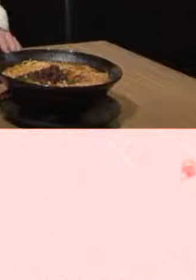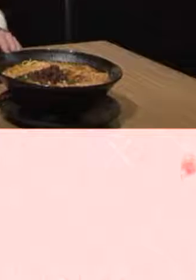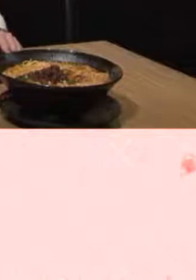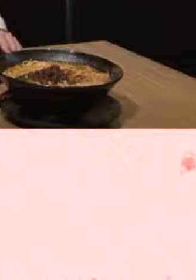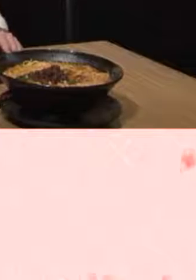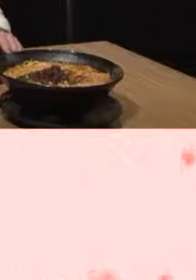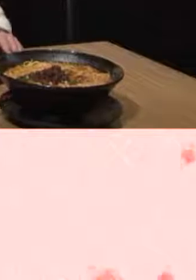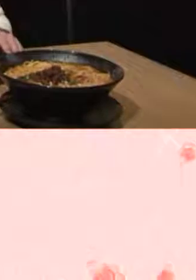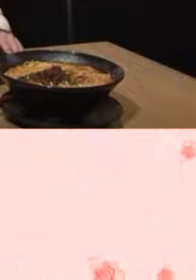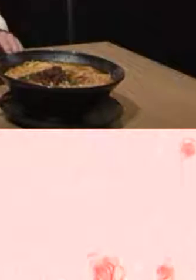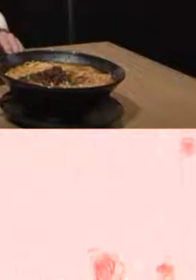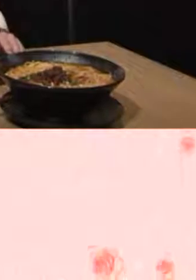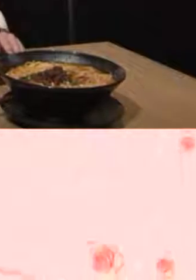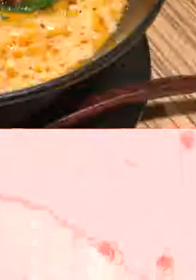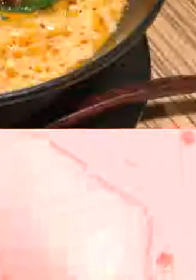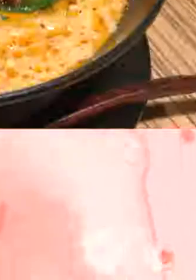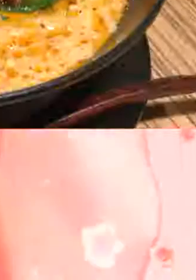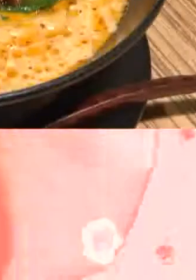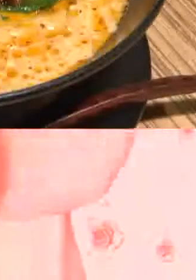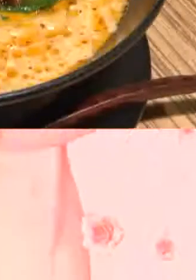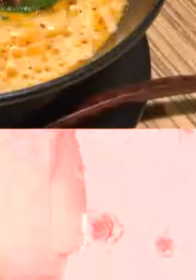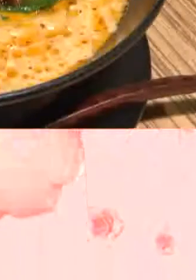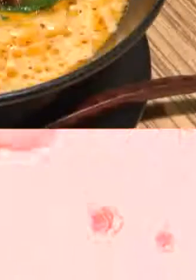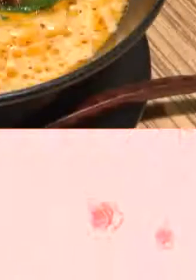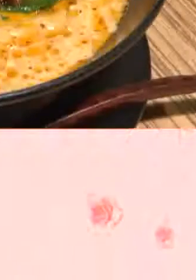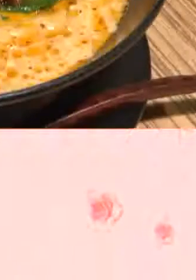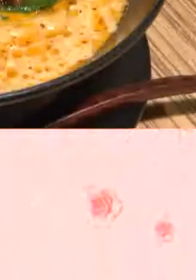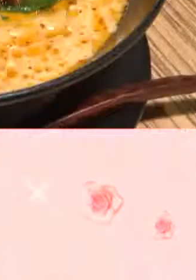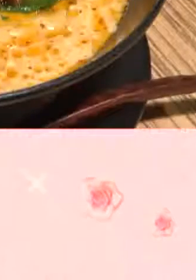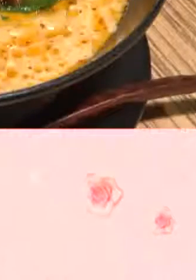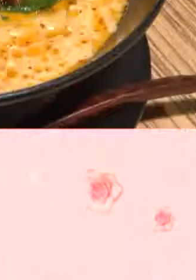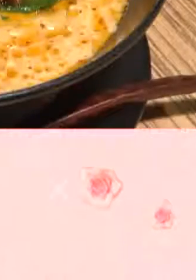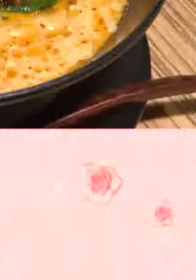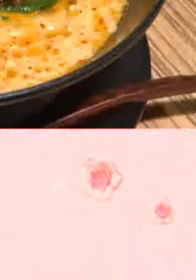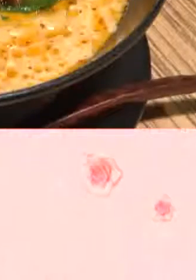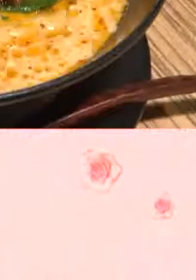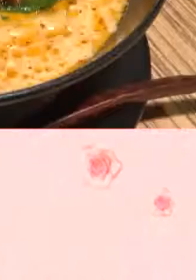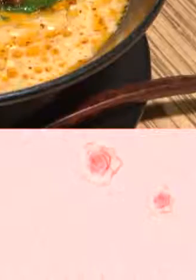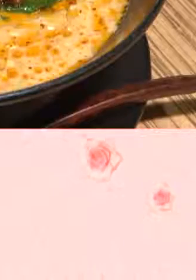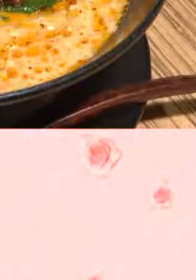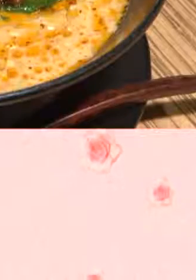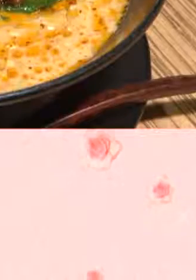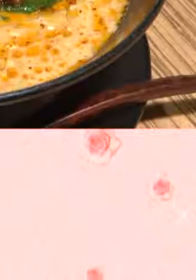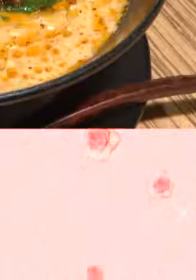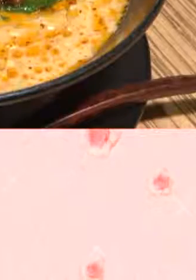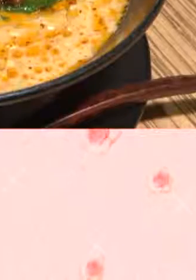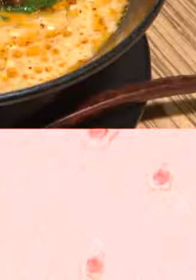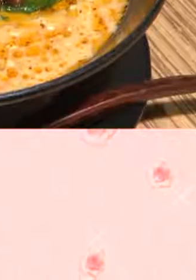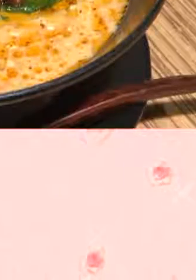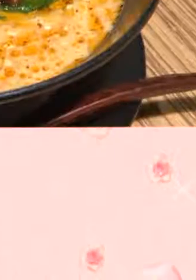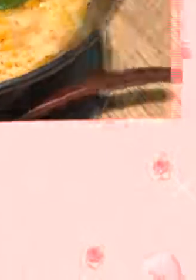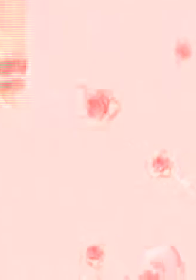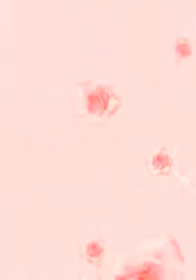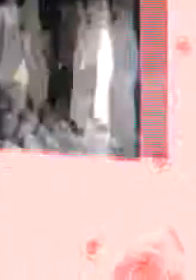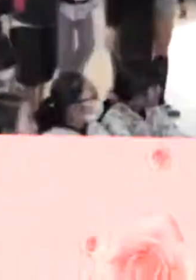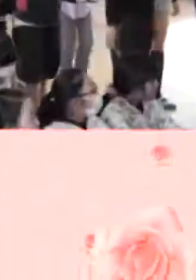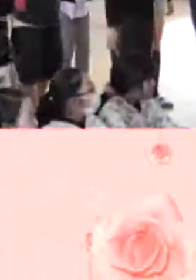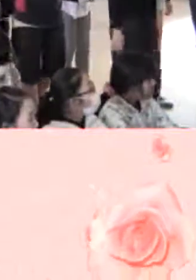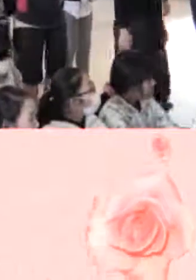ライン蒲生駅東側エリアの楽しいスポットや美味しいグルメ情報をお届けします。